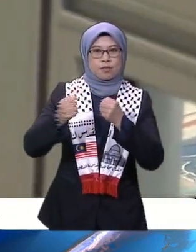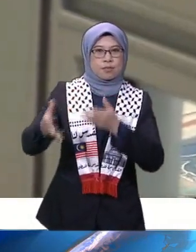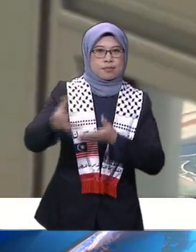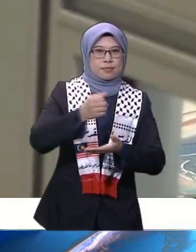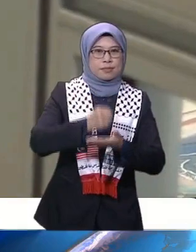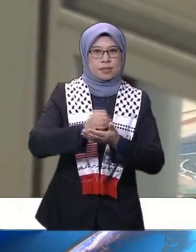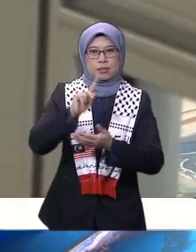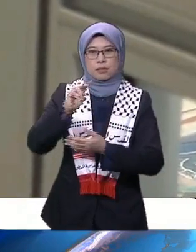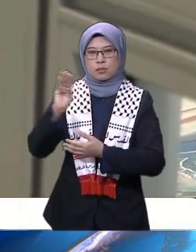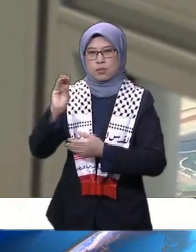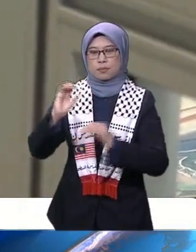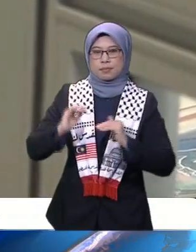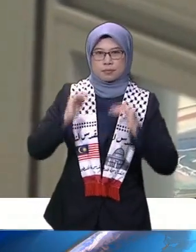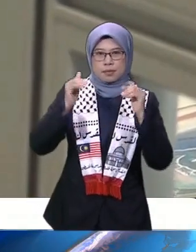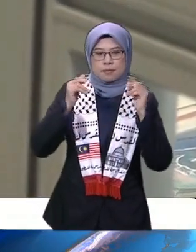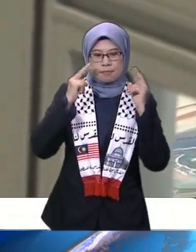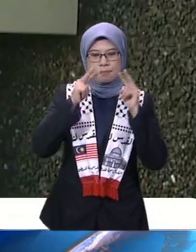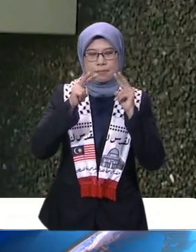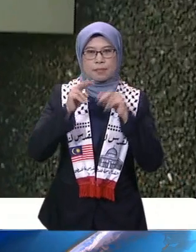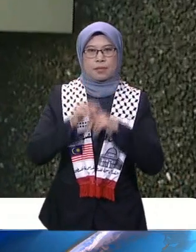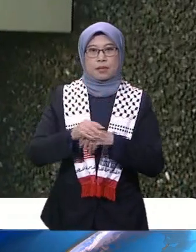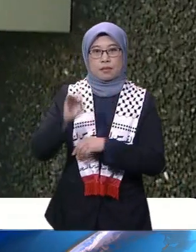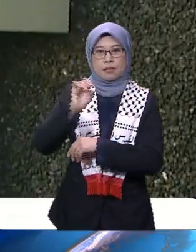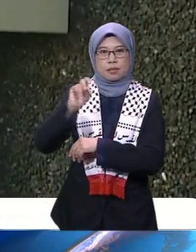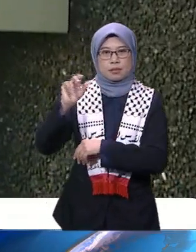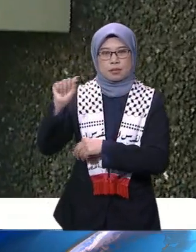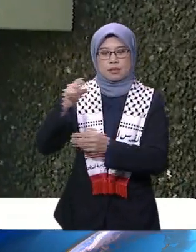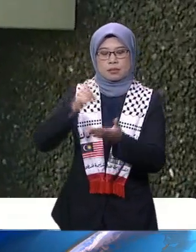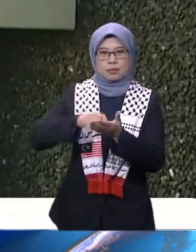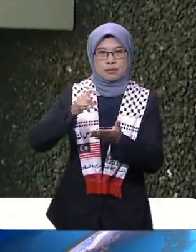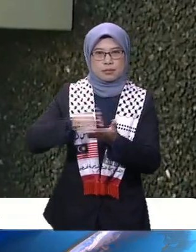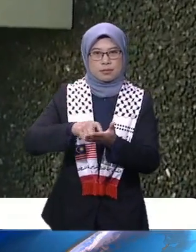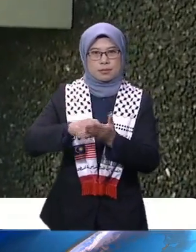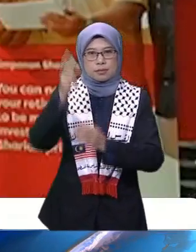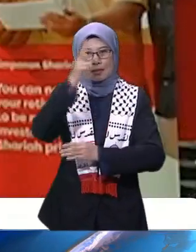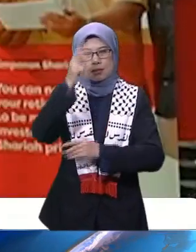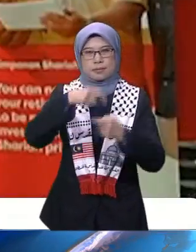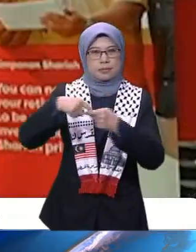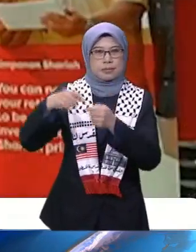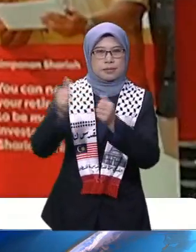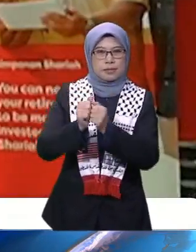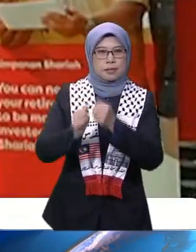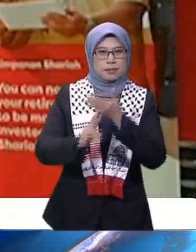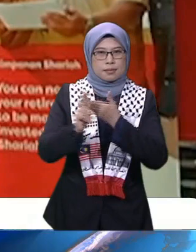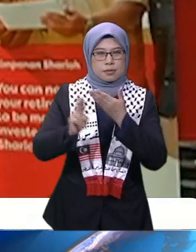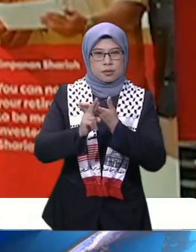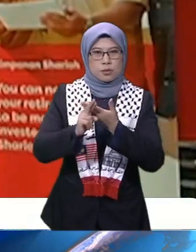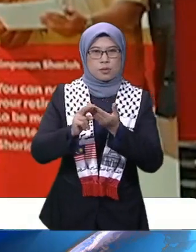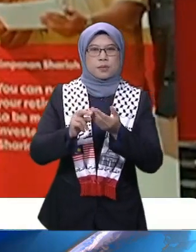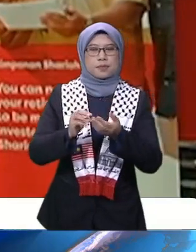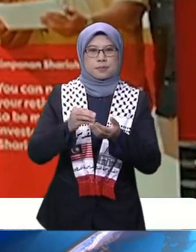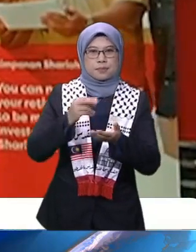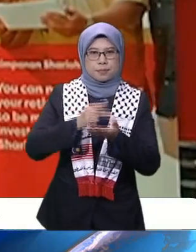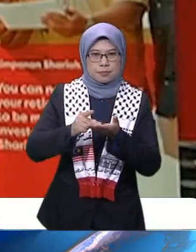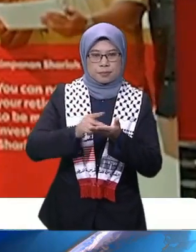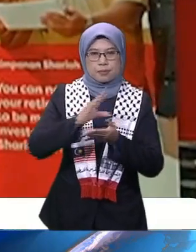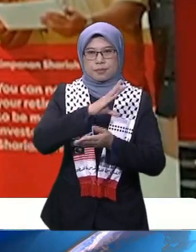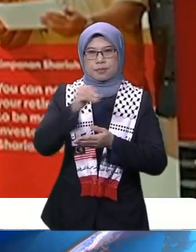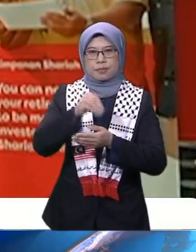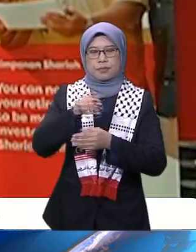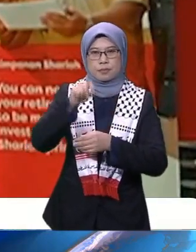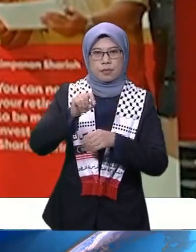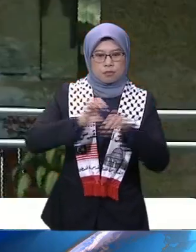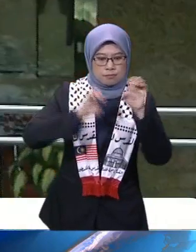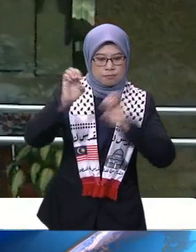menghasilkan skor kredit lebih tinggi. Defisit fiskal atau hutang kerajaan sangat berkait rapat dengan risiko kredit dan risiko kredit sentiasa